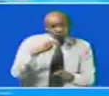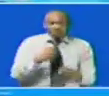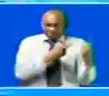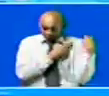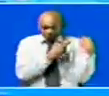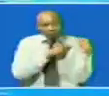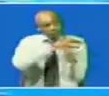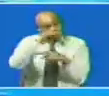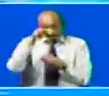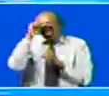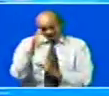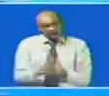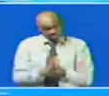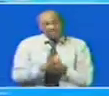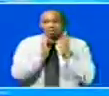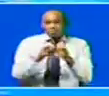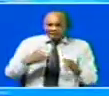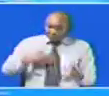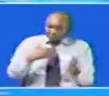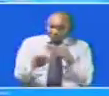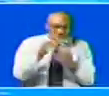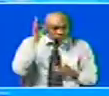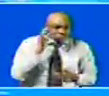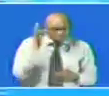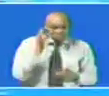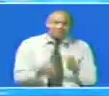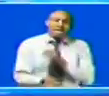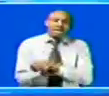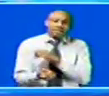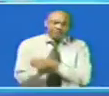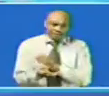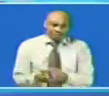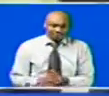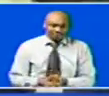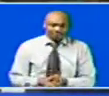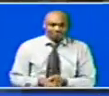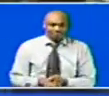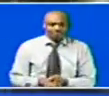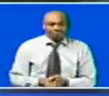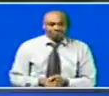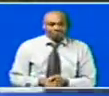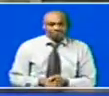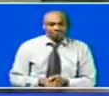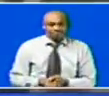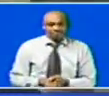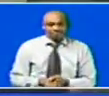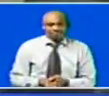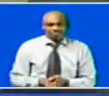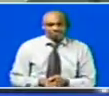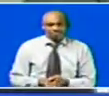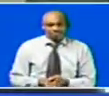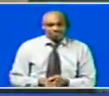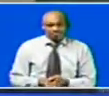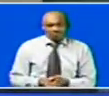kutoka kwa magavana. Mwanahabari wetu Francis Mtalaki na maelezo kutoka Kwale. The Archbishop retired